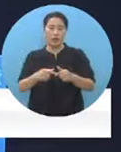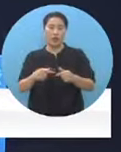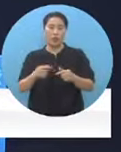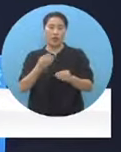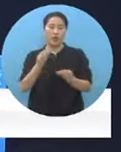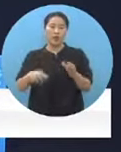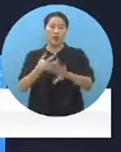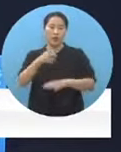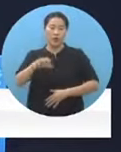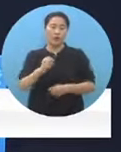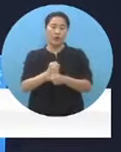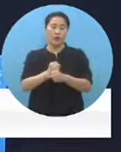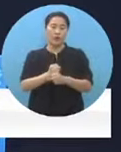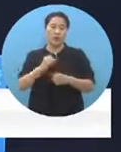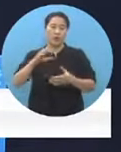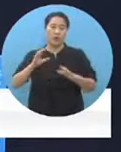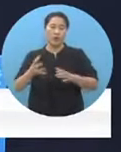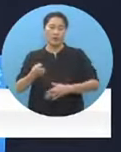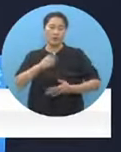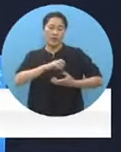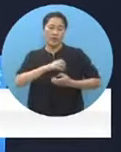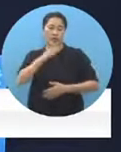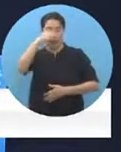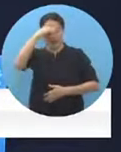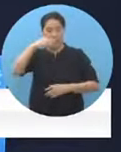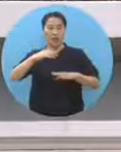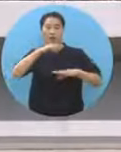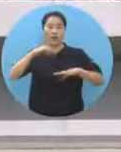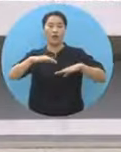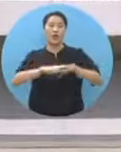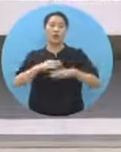국립 신뇌혈관 질환센터가 반드시 필요합니다.